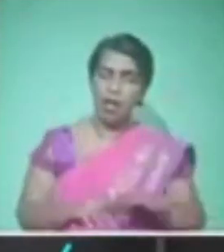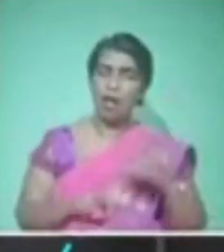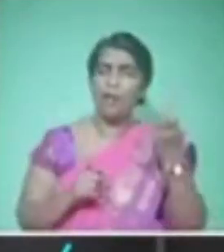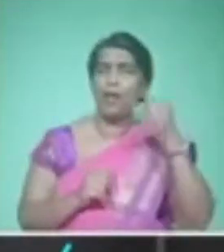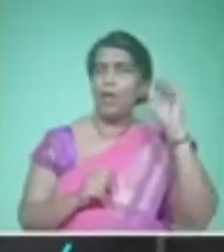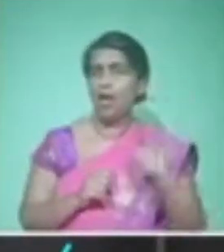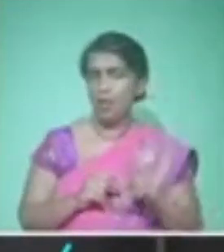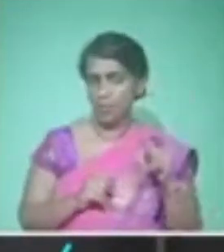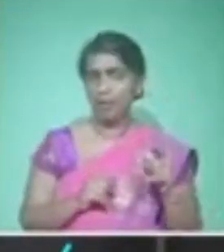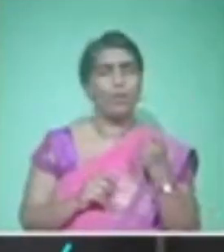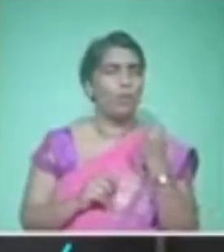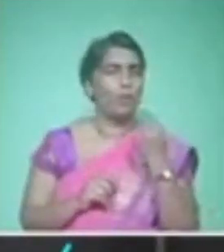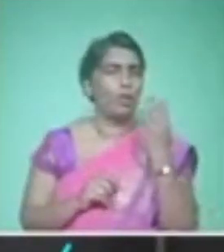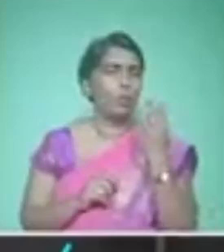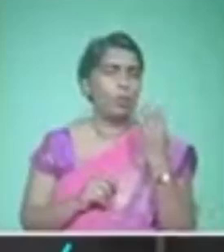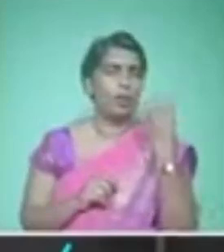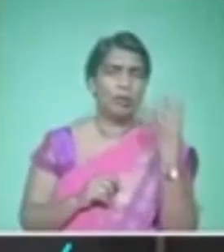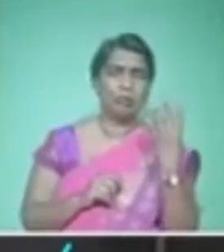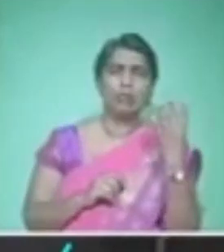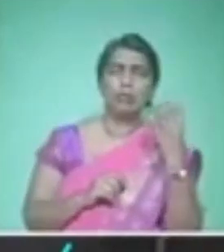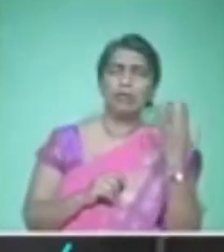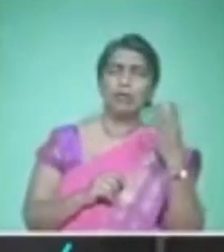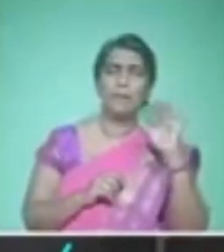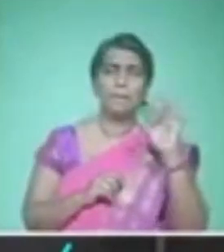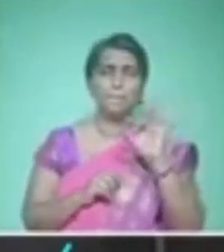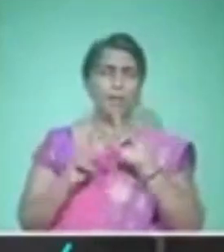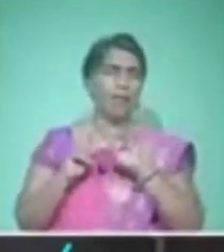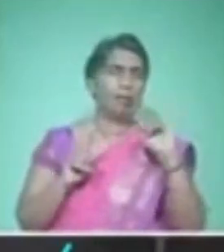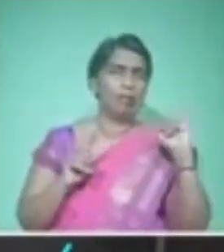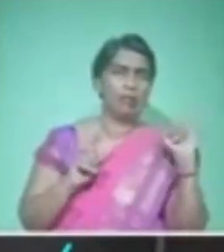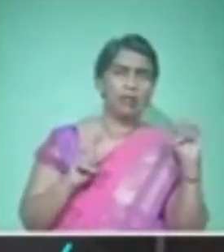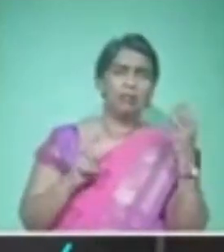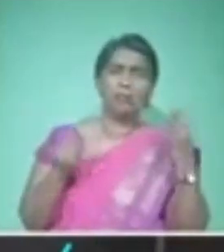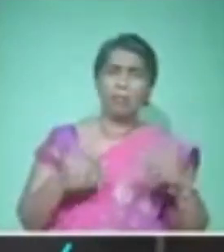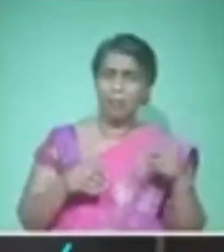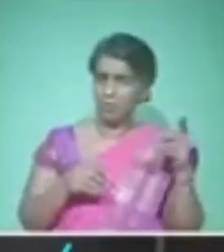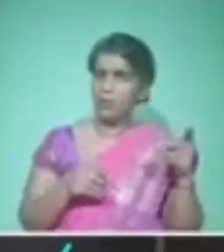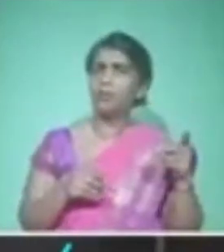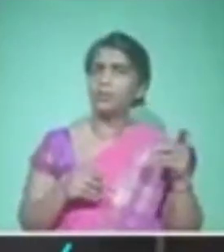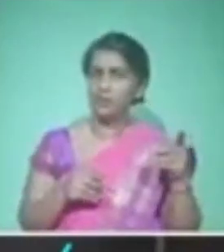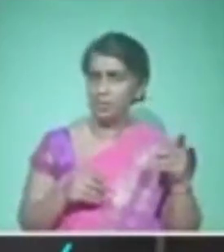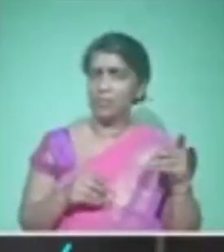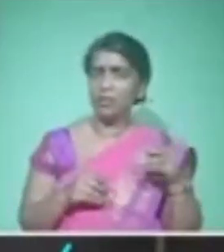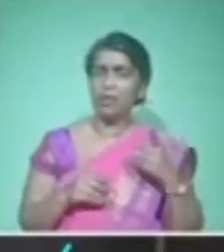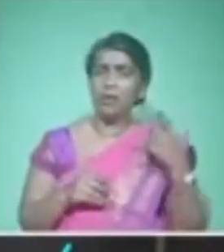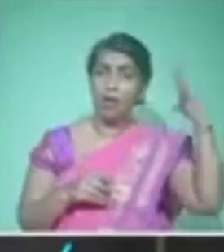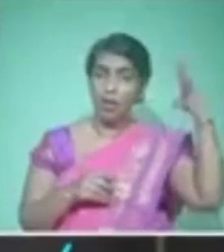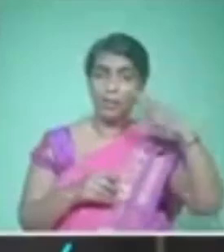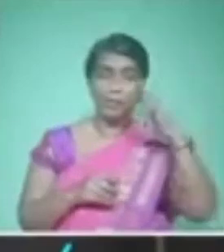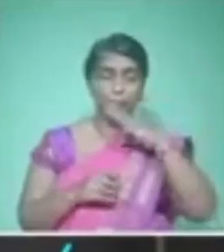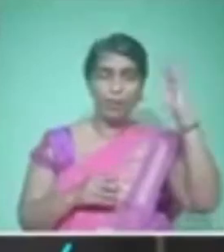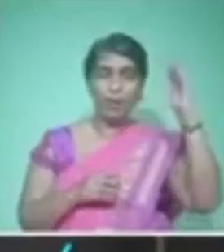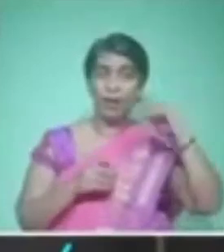තියෙන්නේ අර රුපියල් 3-4-5 ඊළඟේව 15-16-17 පොඩි හයිඩ්‍රෝ පුනර්ජනනීයව හුඟක්